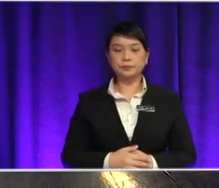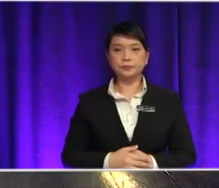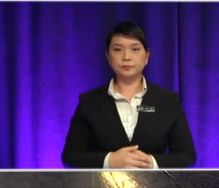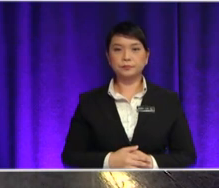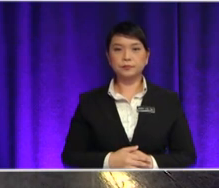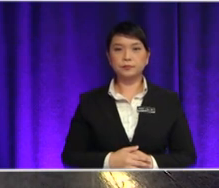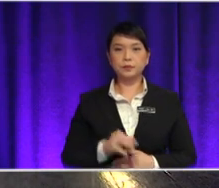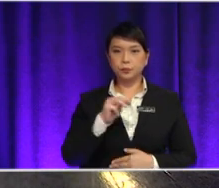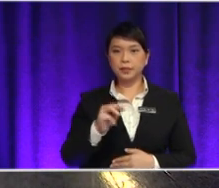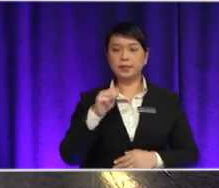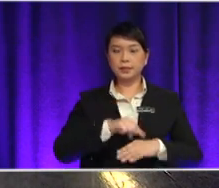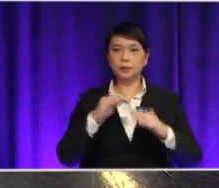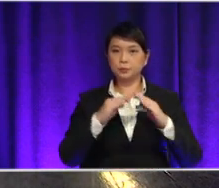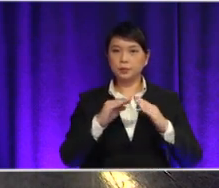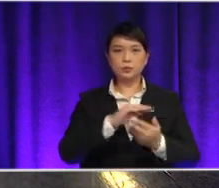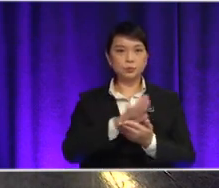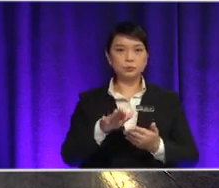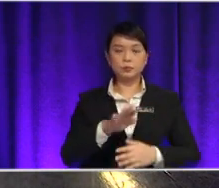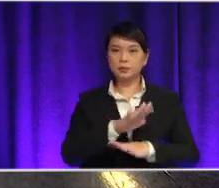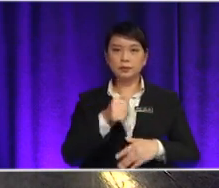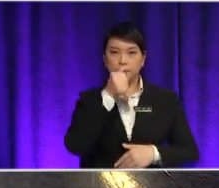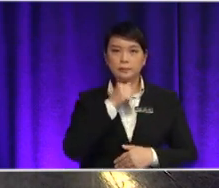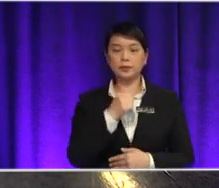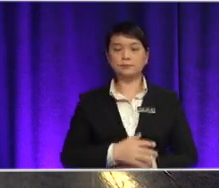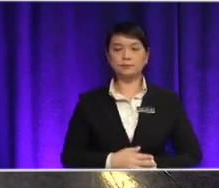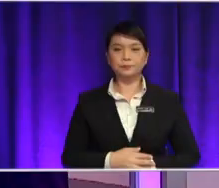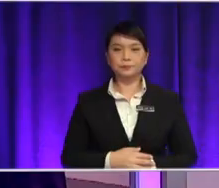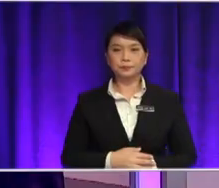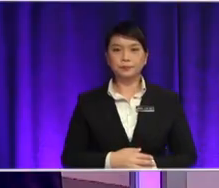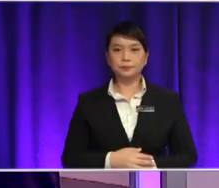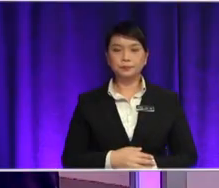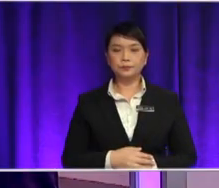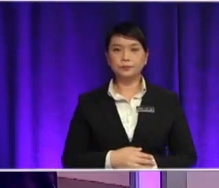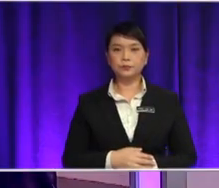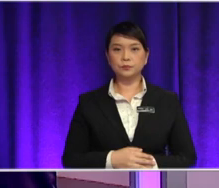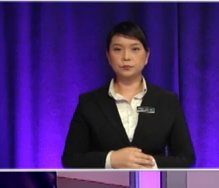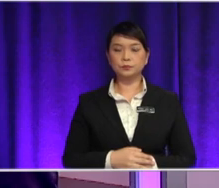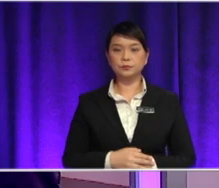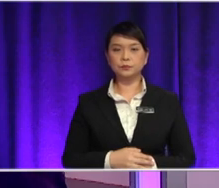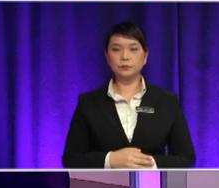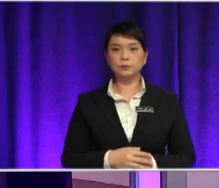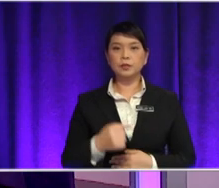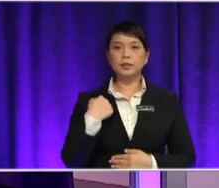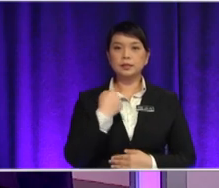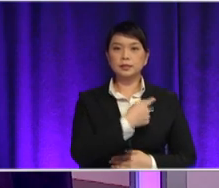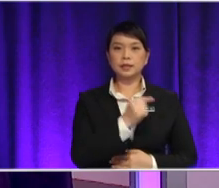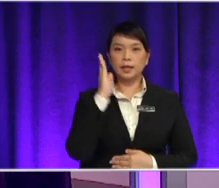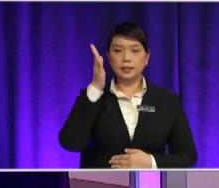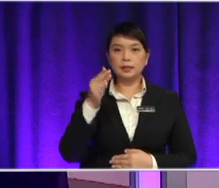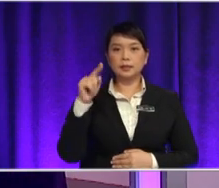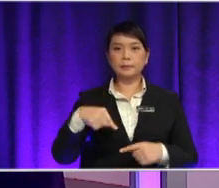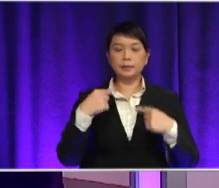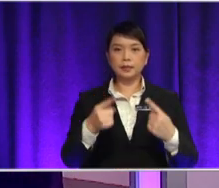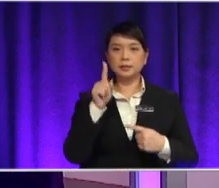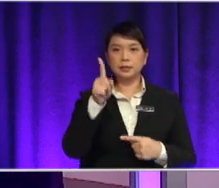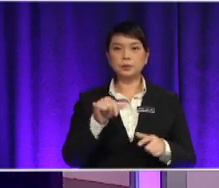malah murid-murid di rumah. Jadi jom cikgu, silakan. Okey, boleh. Okey, untuk topik hari ini Nisa, kita pergi kepada satu